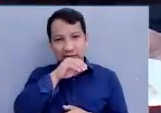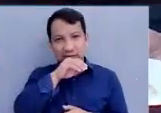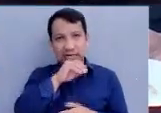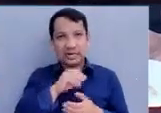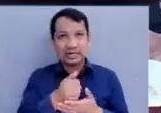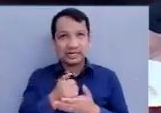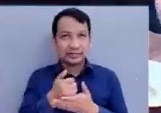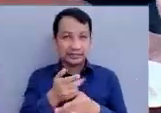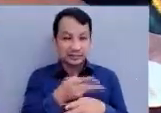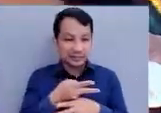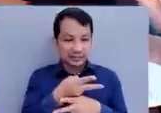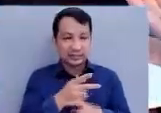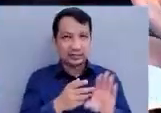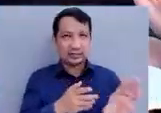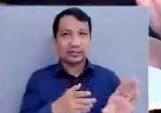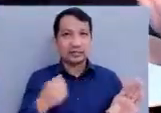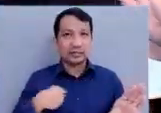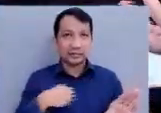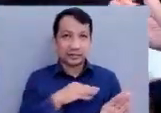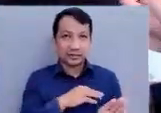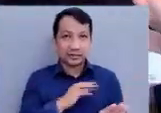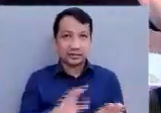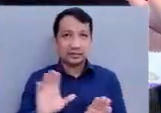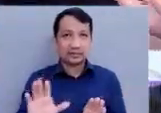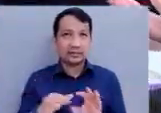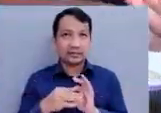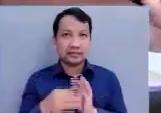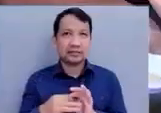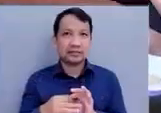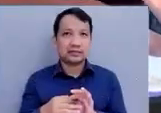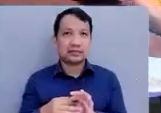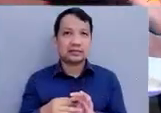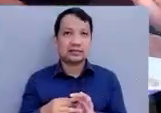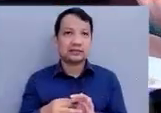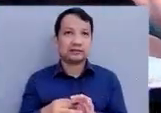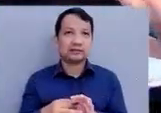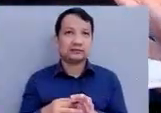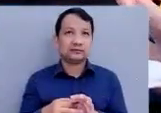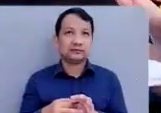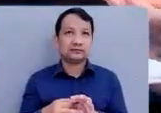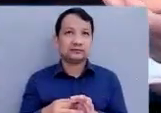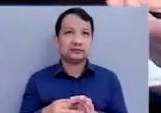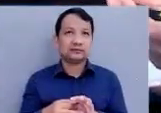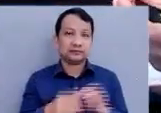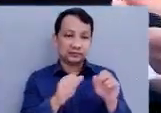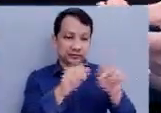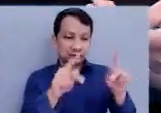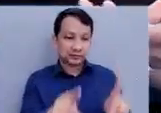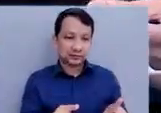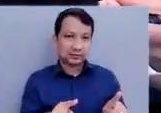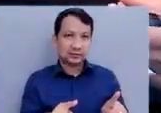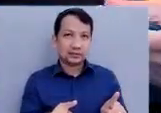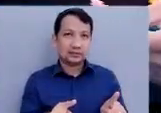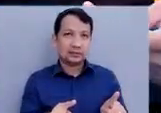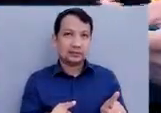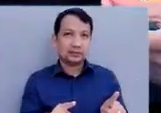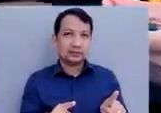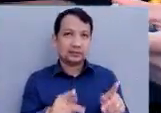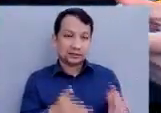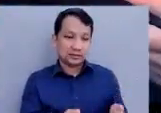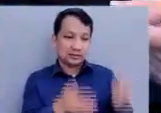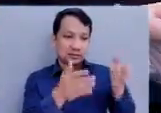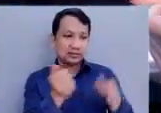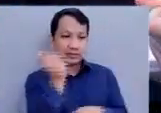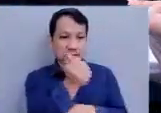pag-aalaga ng lola ko sa mga tauhan namin ang ginawa po nagpatayo po kami ng apartment talag